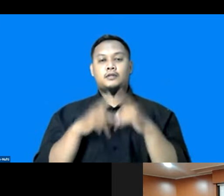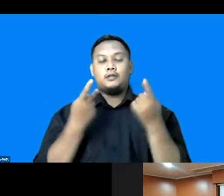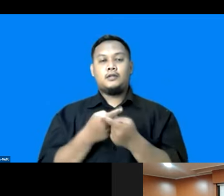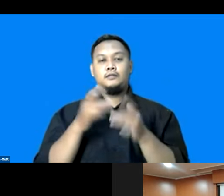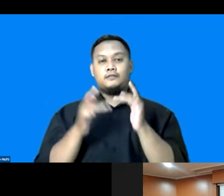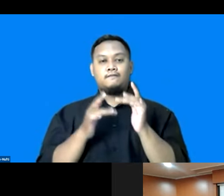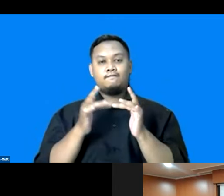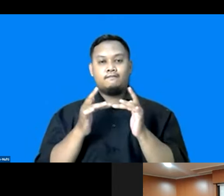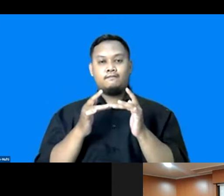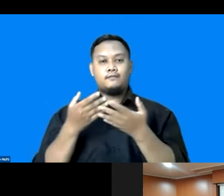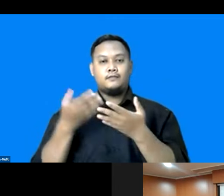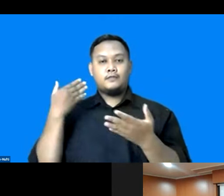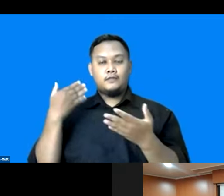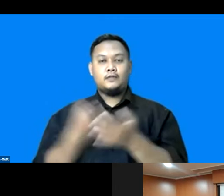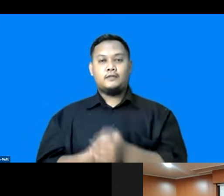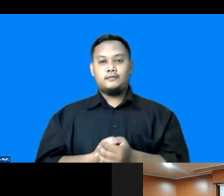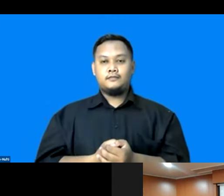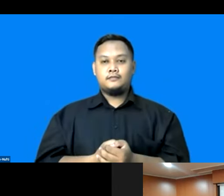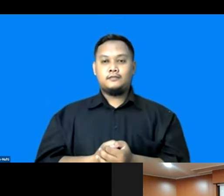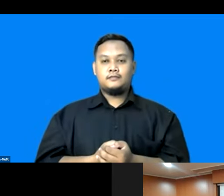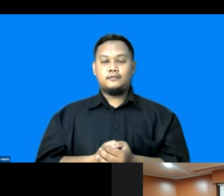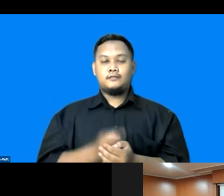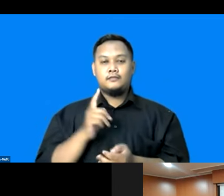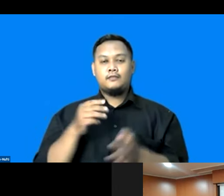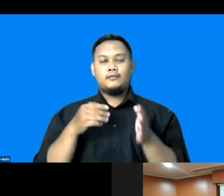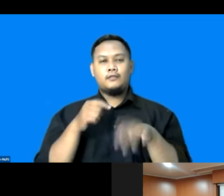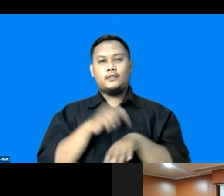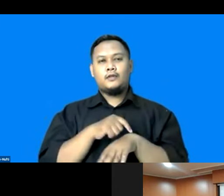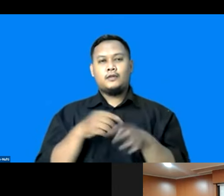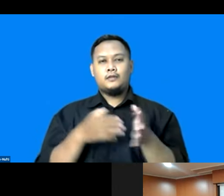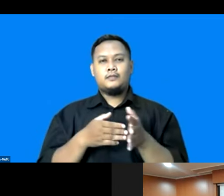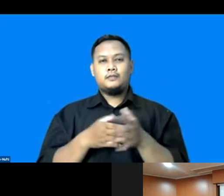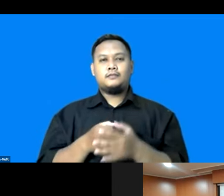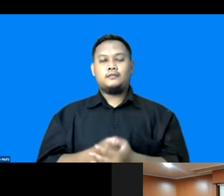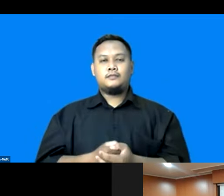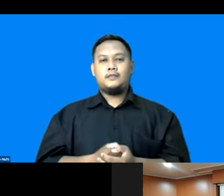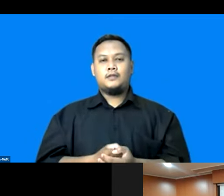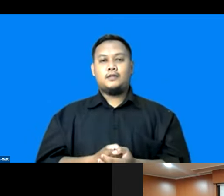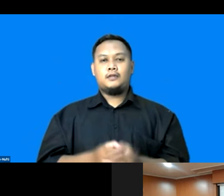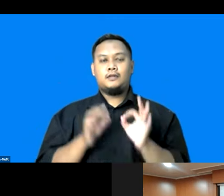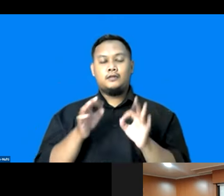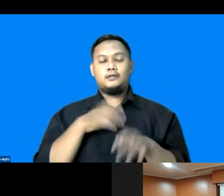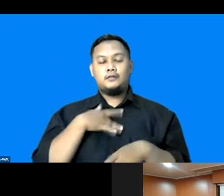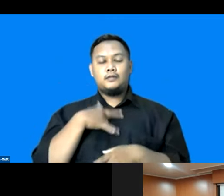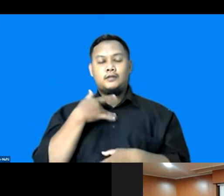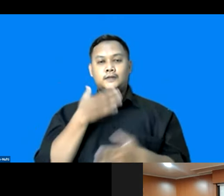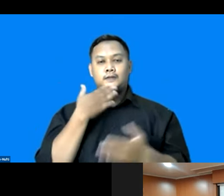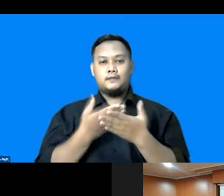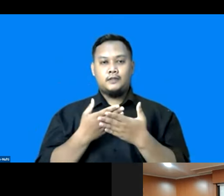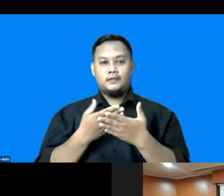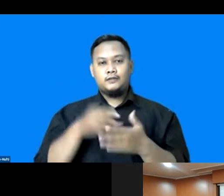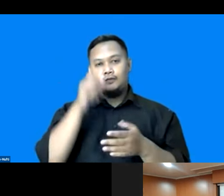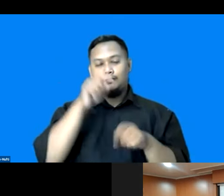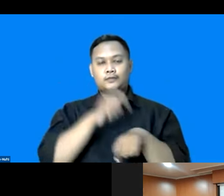di belakang karena keterbatasan space. Oke, saya rasa terima kasih atas waktu